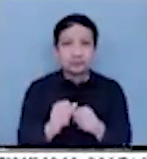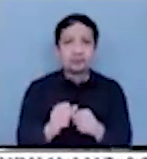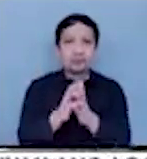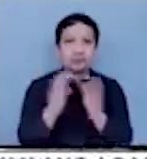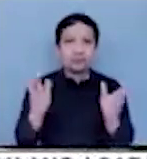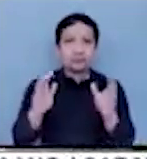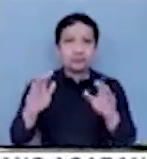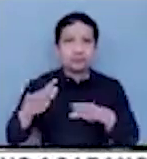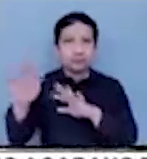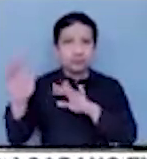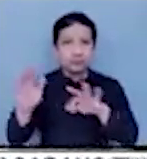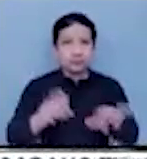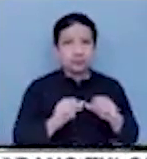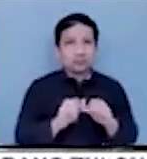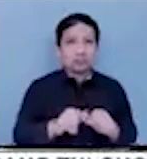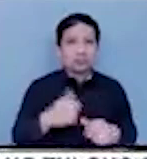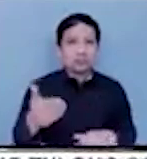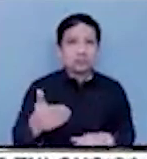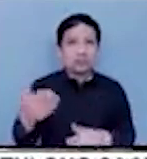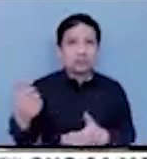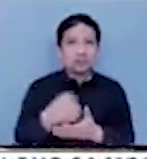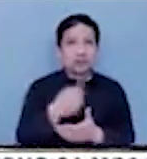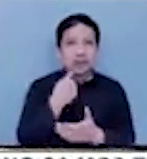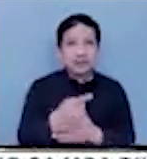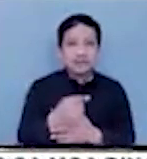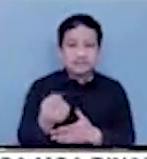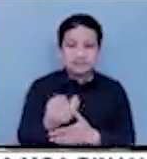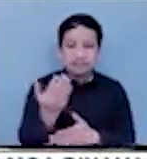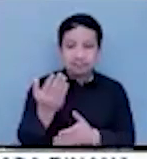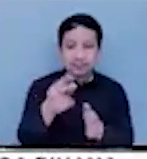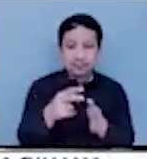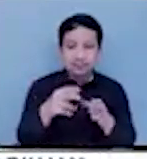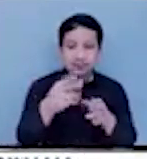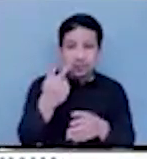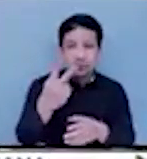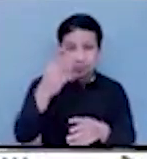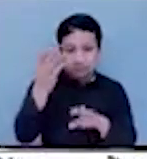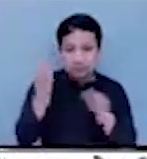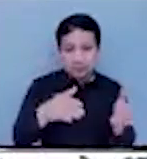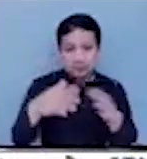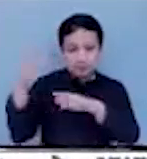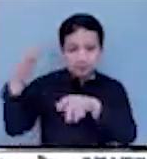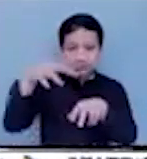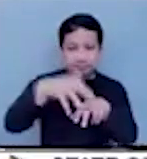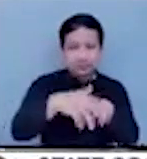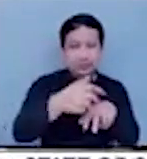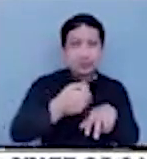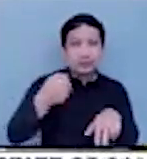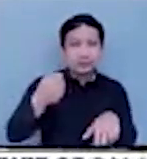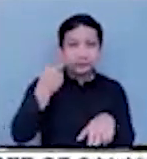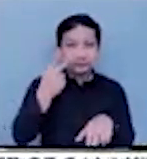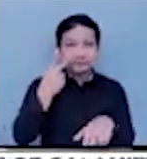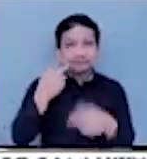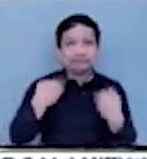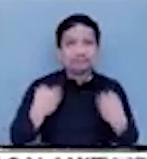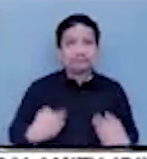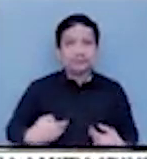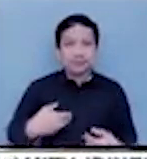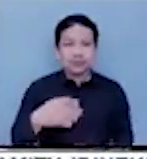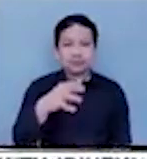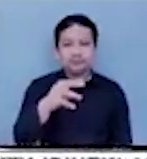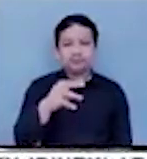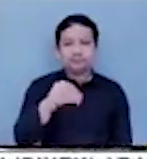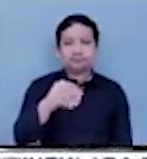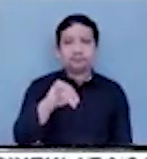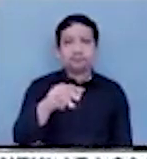pag-ulan. Na-recover na rin po ang 11 mag-ama na biktima ng landslide sa Oroquieta City sa Misamis Occidental.